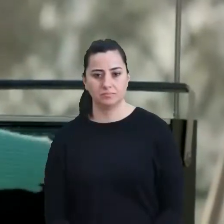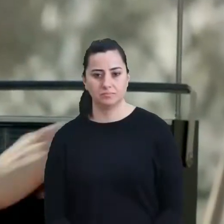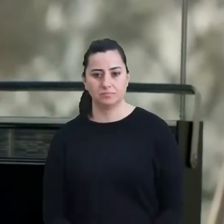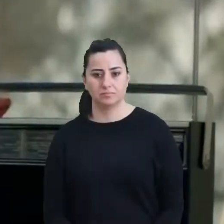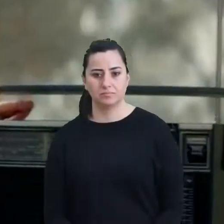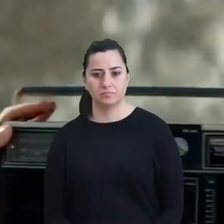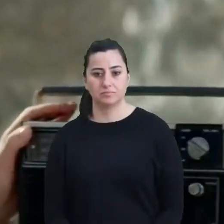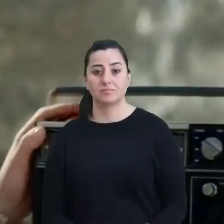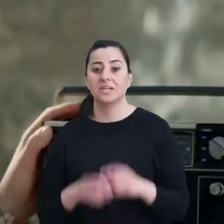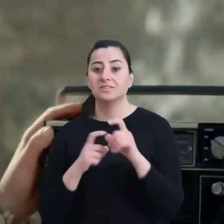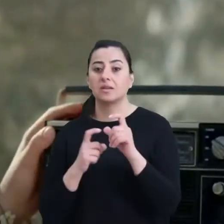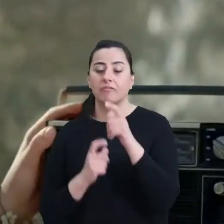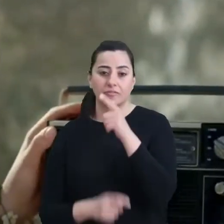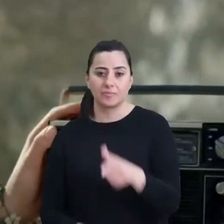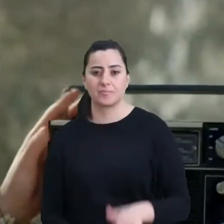Sedef!